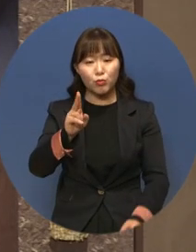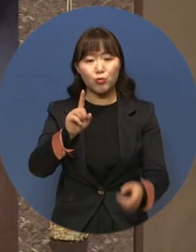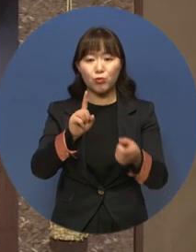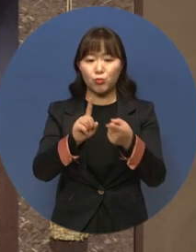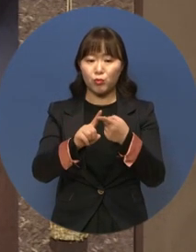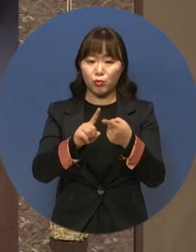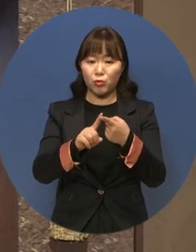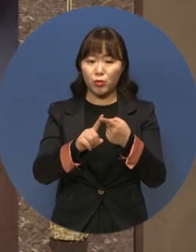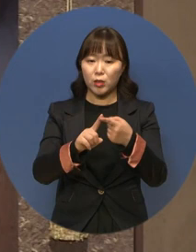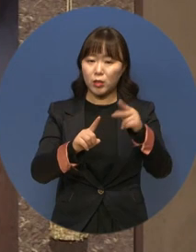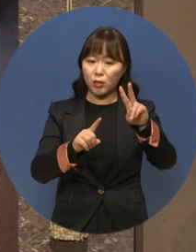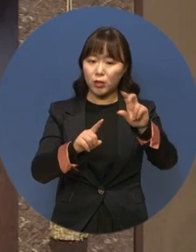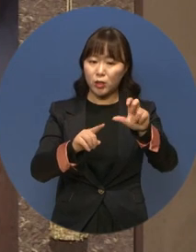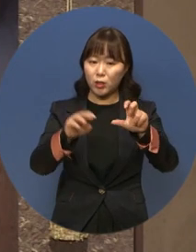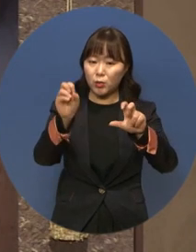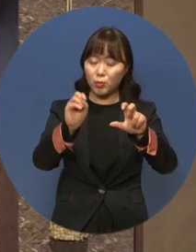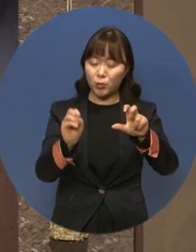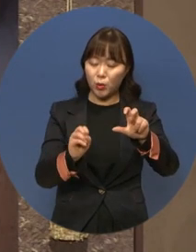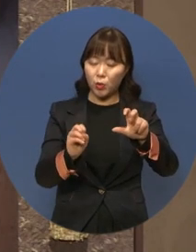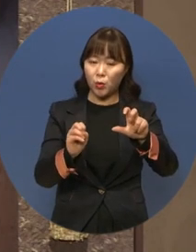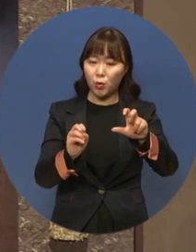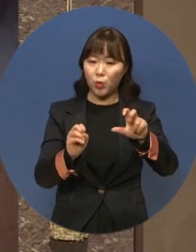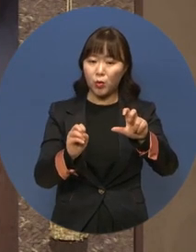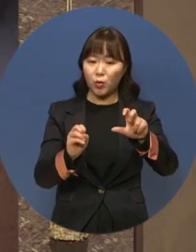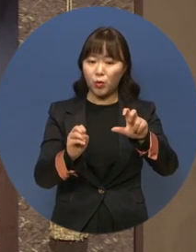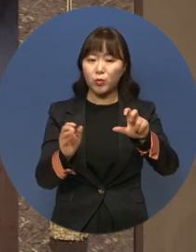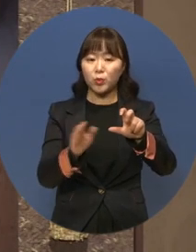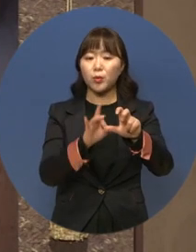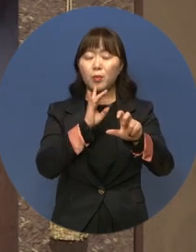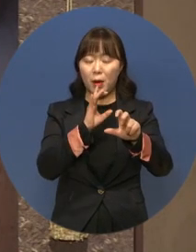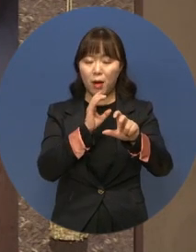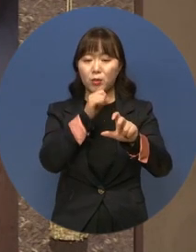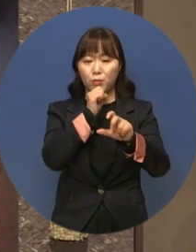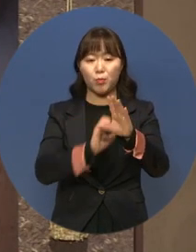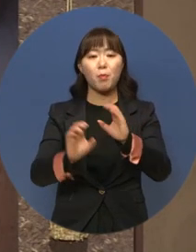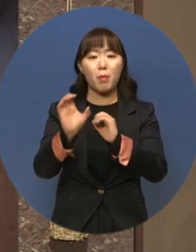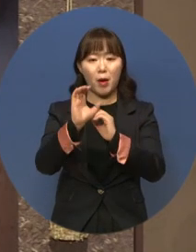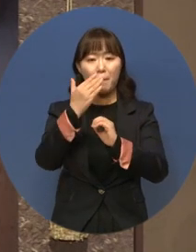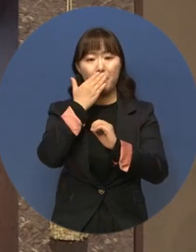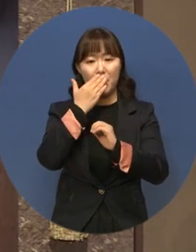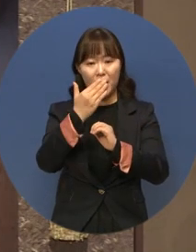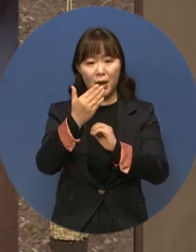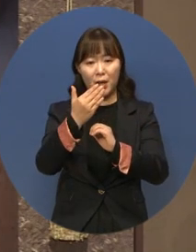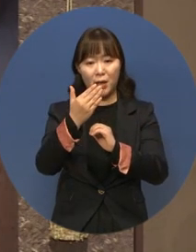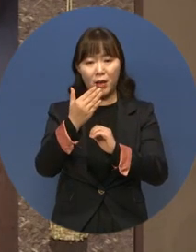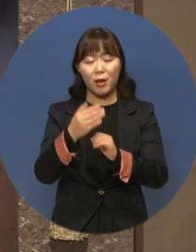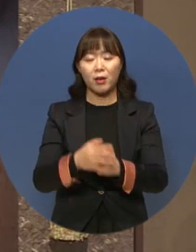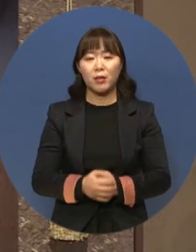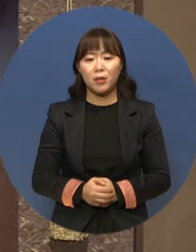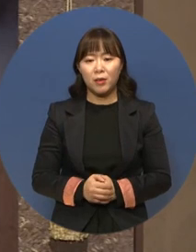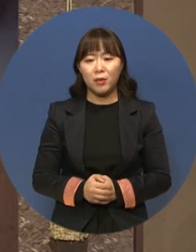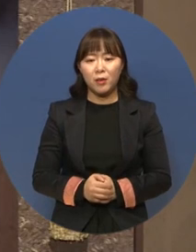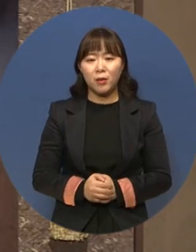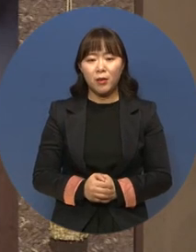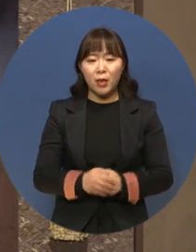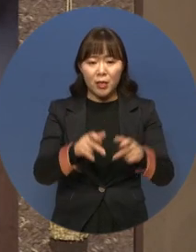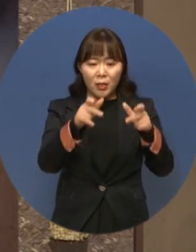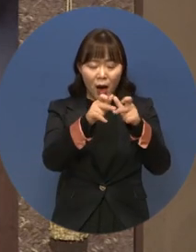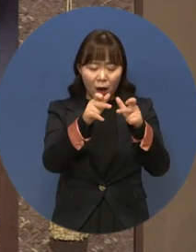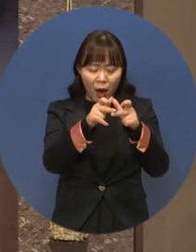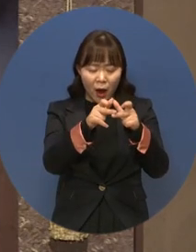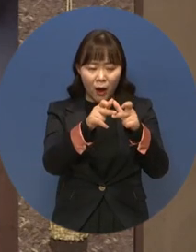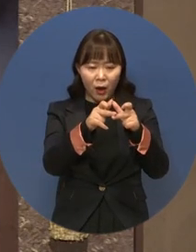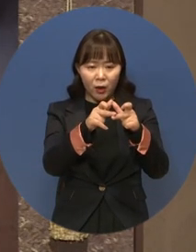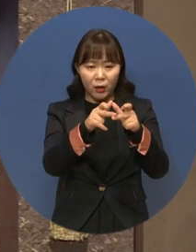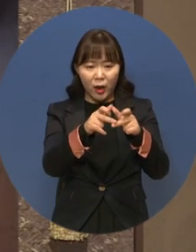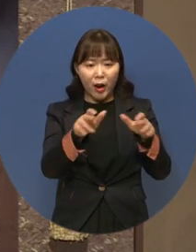아까 25%만 그 중증에 대해서 25%만 가산점이 된다고 그랬잖아요. 근데 네. 장애를 가지고